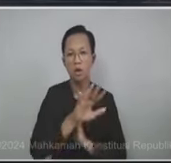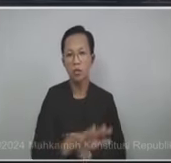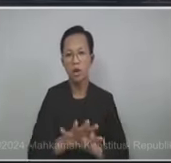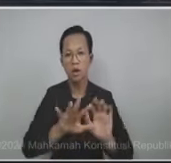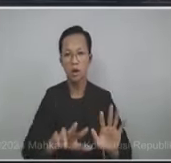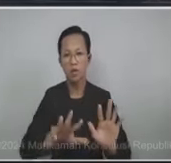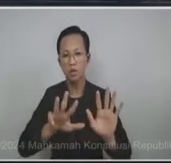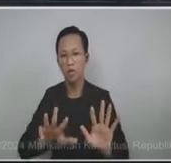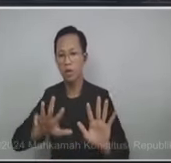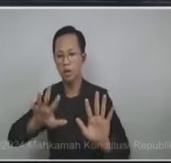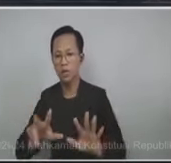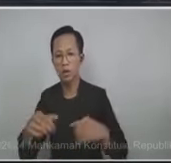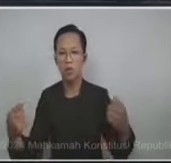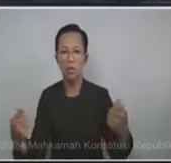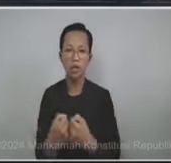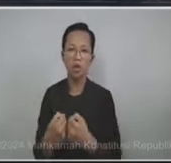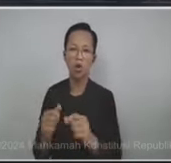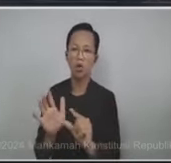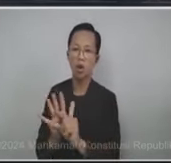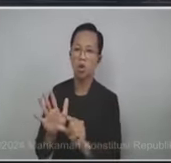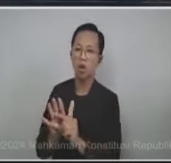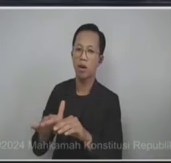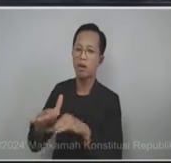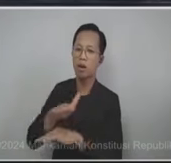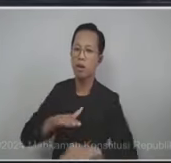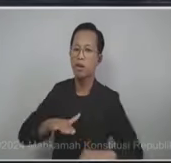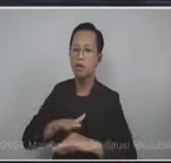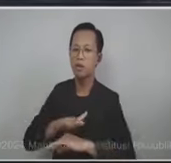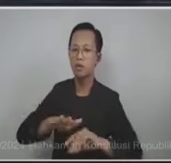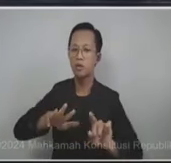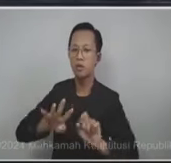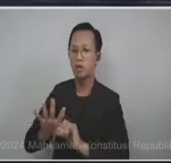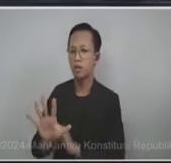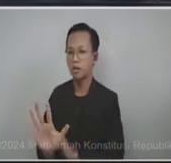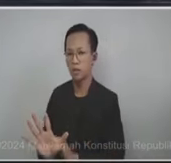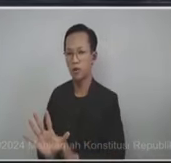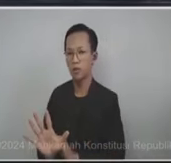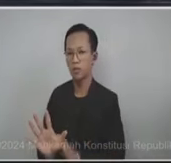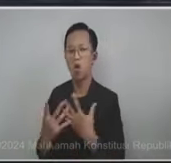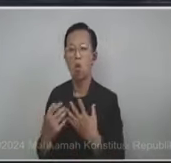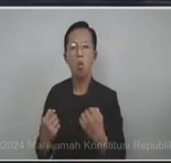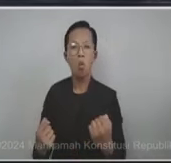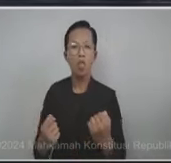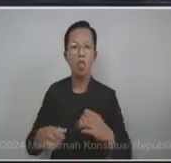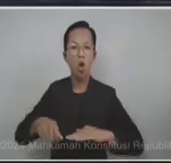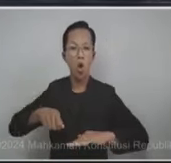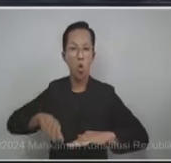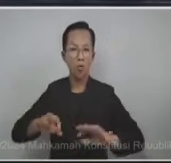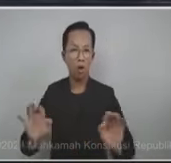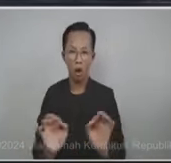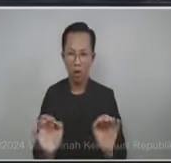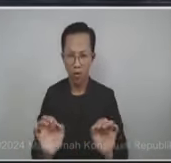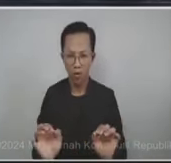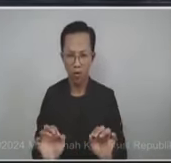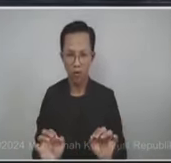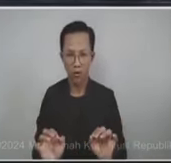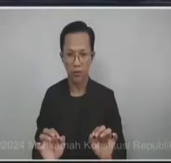dengan undang-undang dasar negara Republik Indonesia tahun 1945 dan tidak mempunyai kekuatan hukum mengikat sepanjang tidak